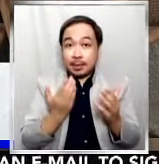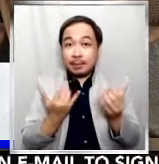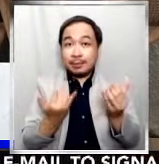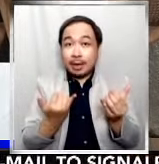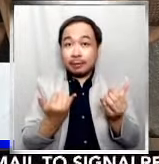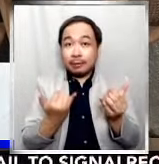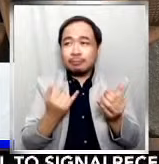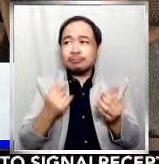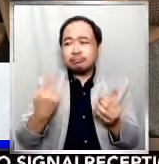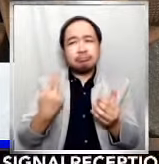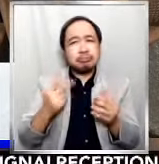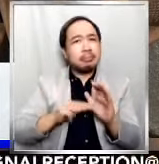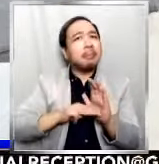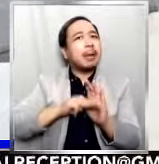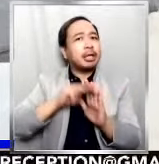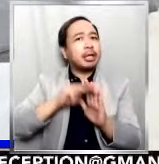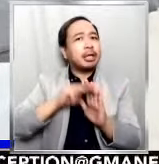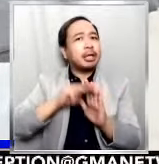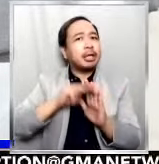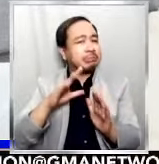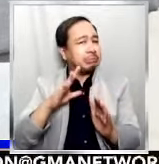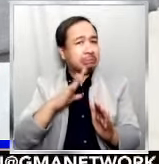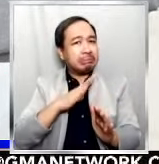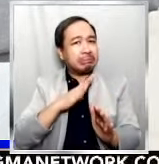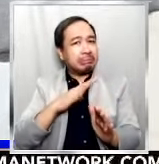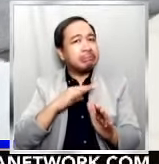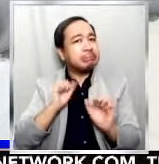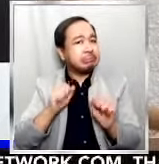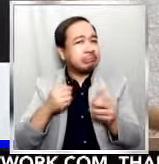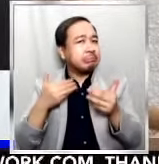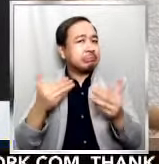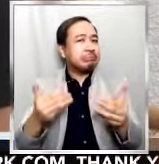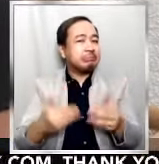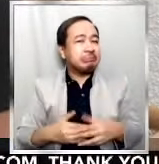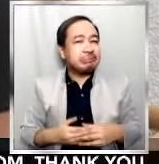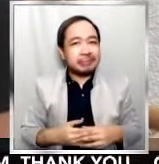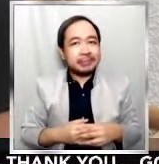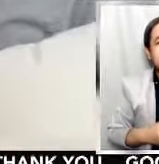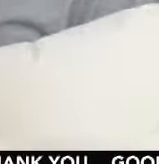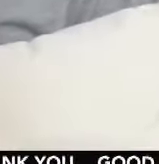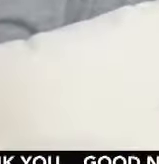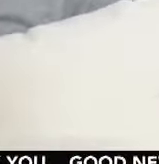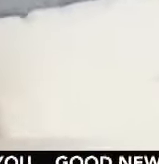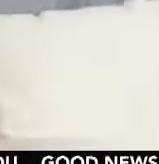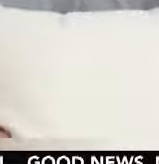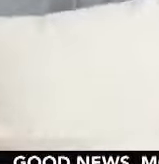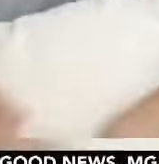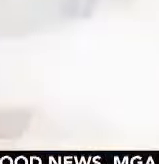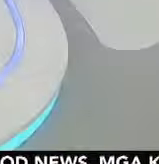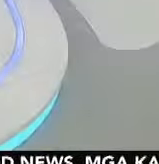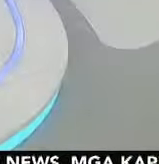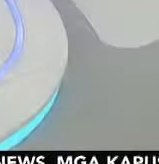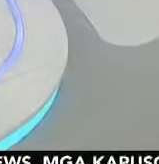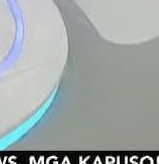siguro ako to be like this. Katatibayan updated sa showbiz happenings.